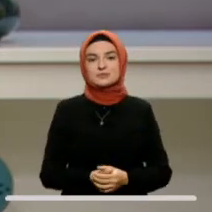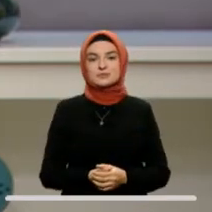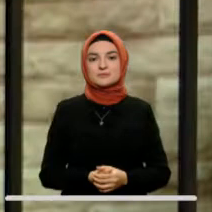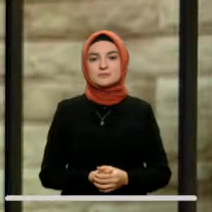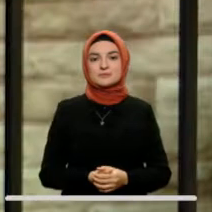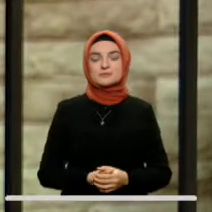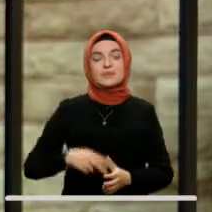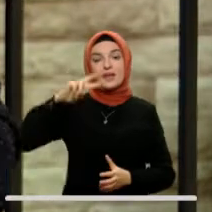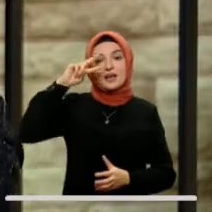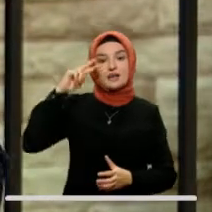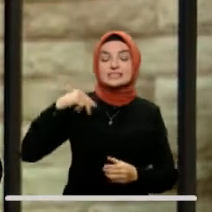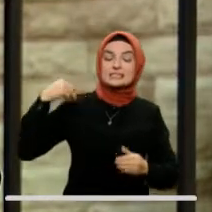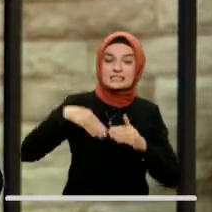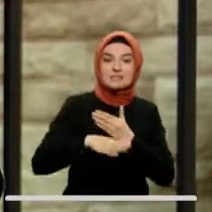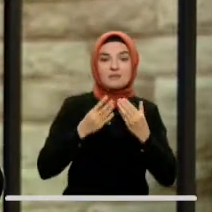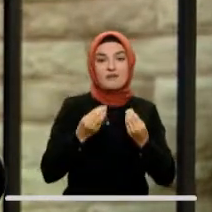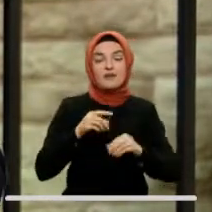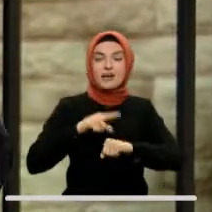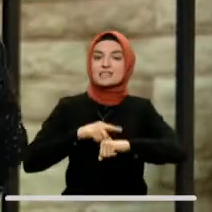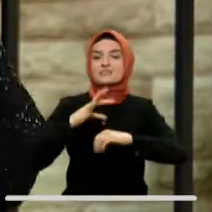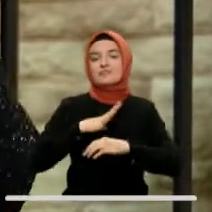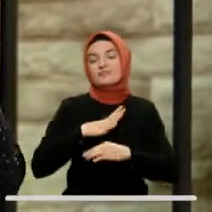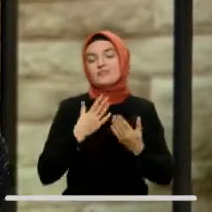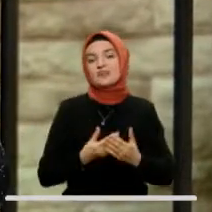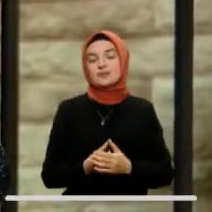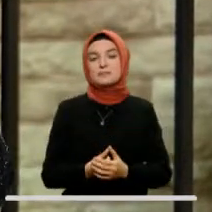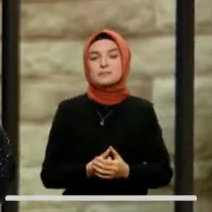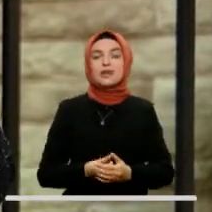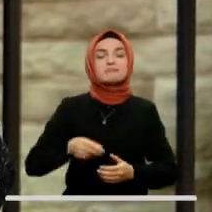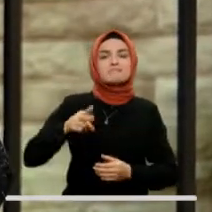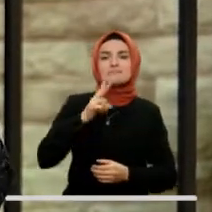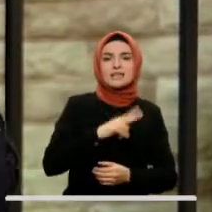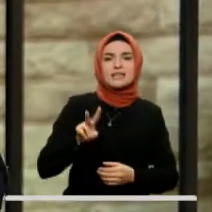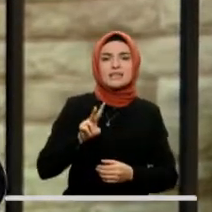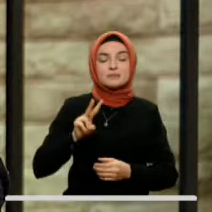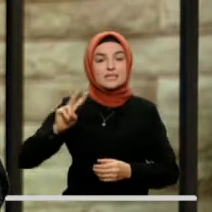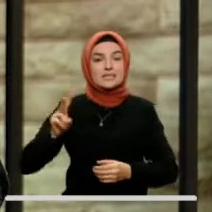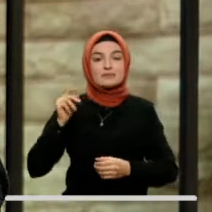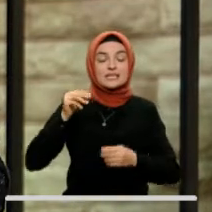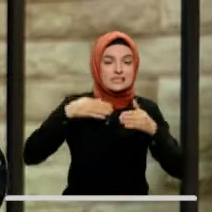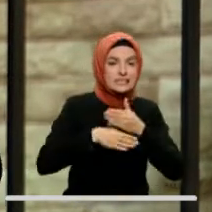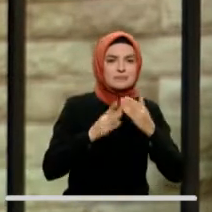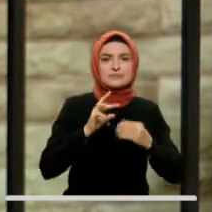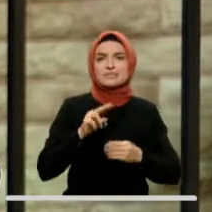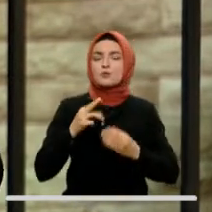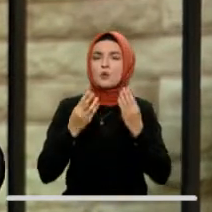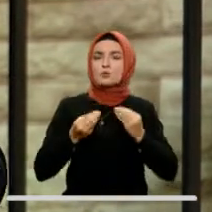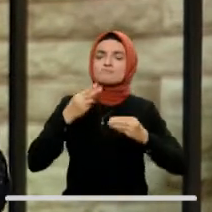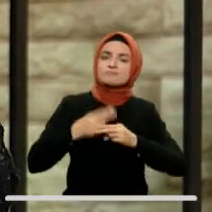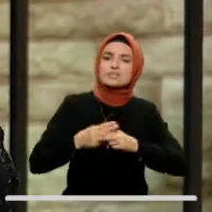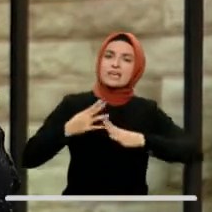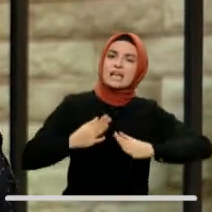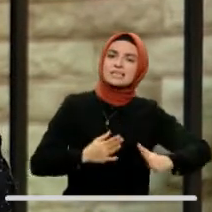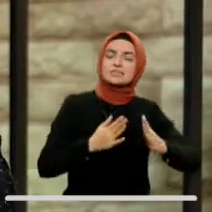ayına gireceğiz. Çok az kaldı. Evet, evet. Sanki böyle yeni 2021'e yeni girmiş gibiydik. Yani çok hızlı geçiyor. Aslında